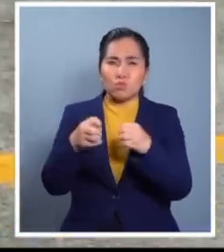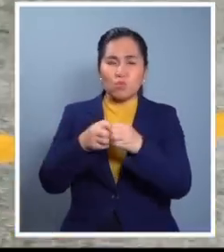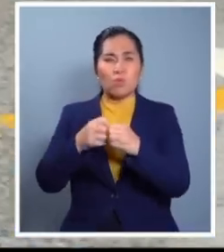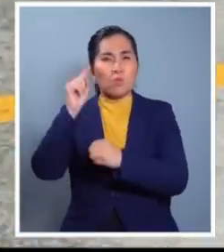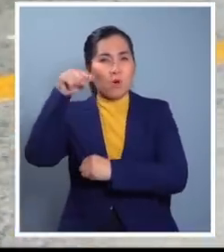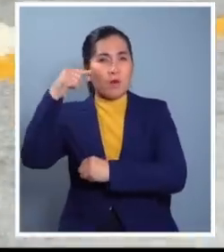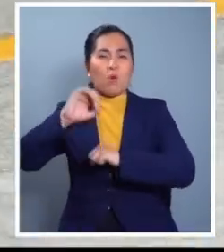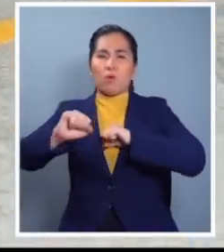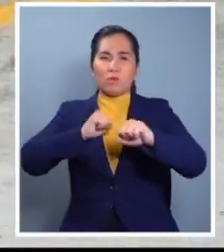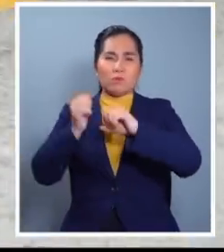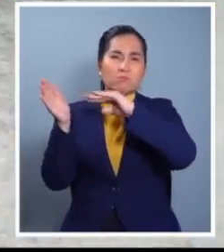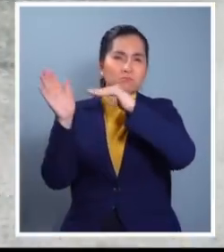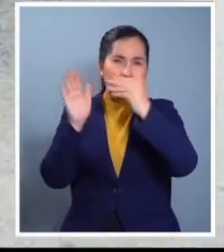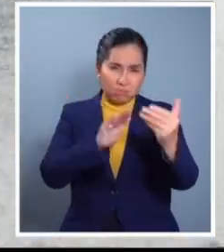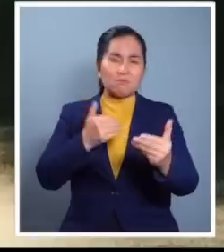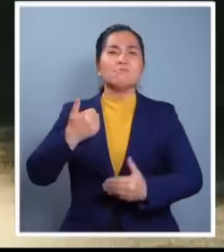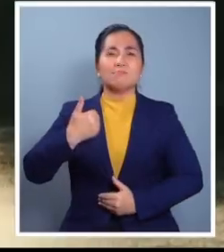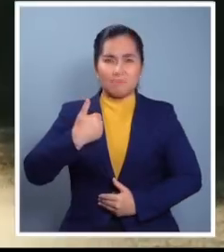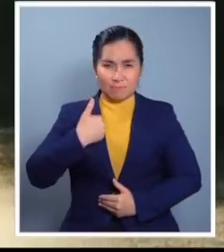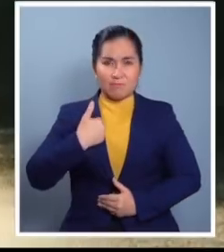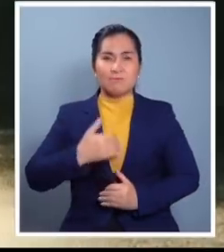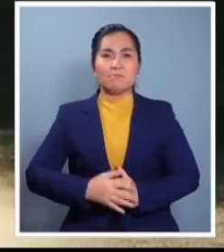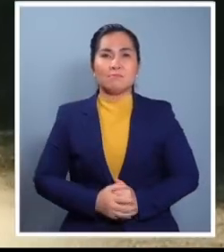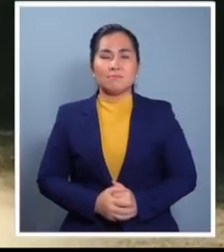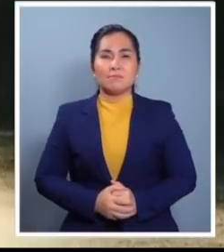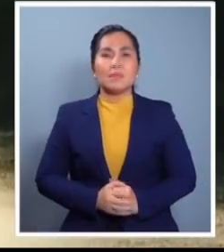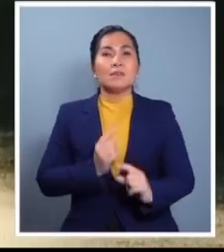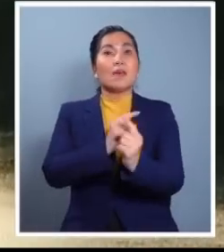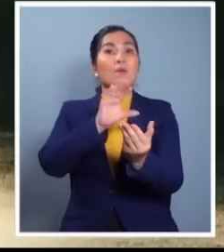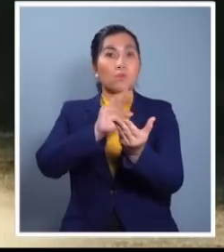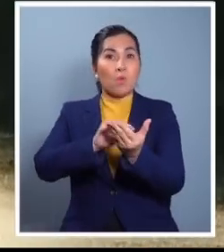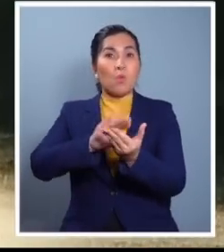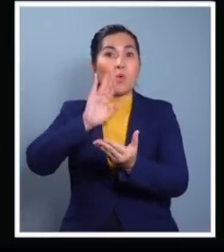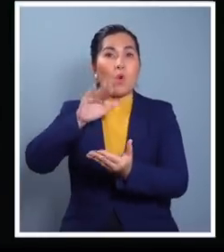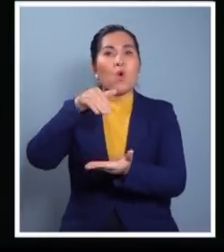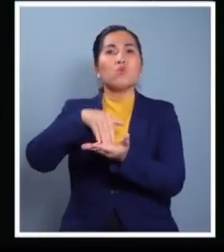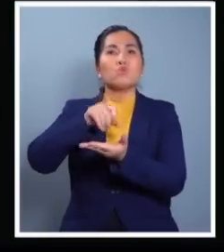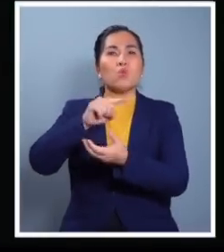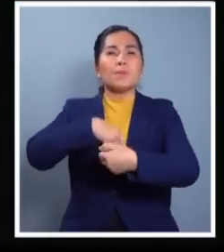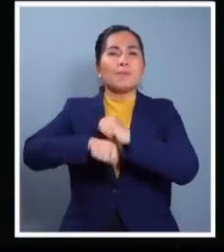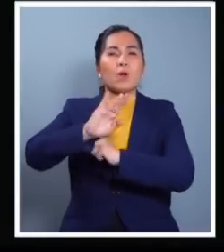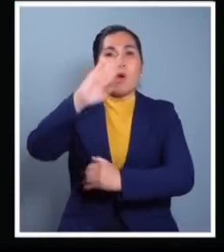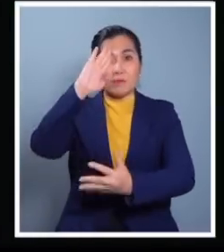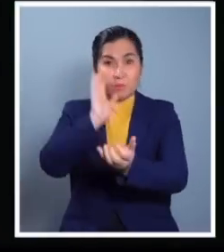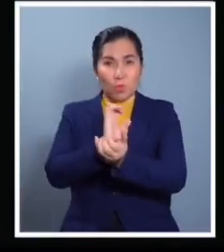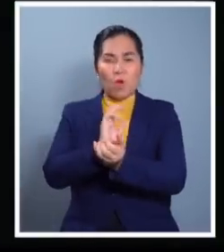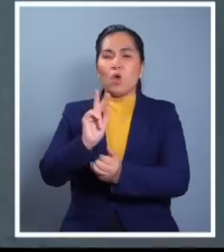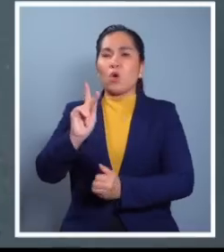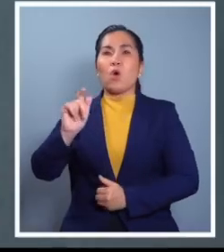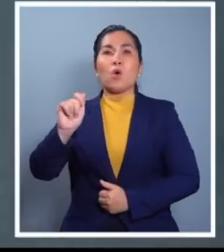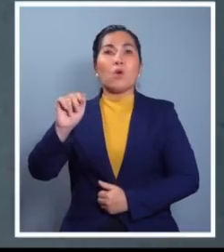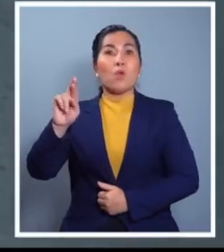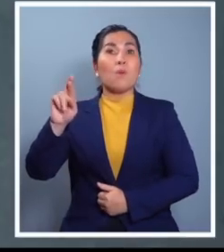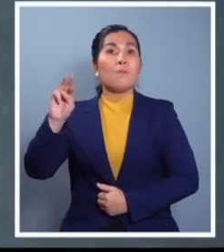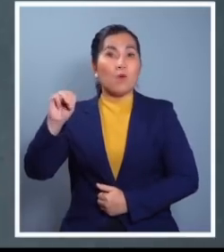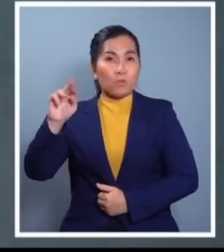ฝันของเยาวชนคนหนุ่มสาวข้อมูลจากศูนย์ปฏิบัติการสำนักงานตำรวจแห่งชาติส่วนหน้าและกอง